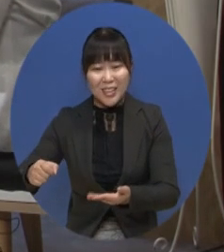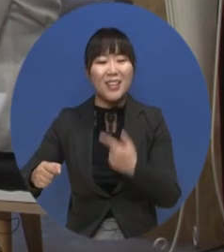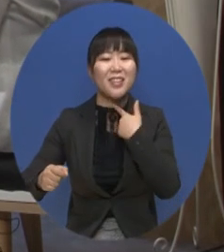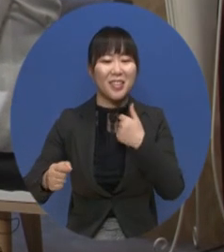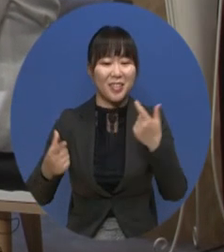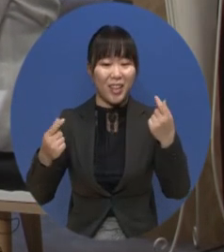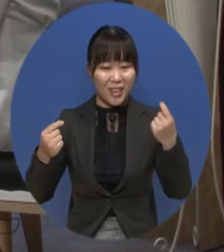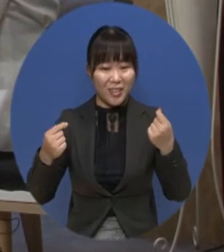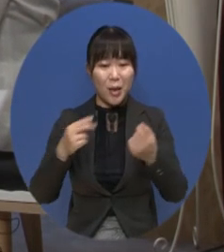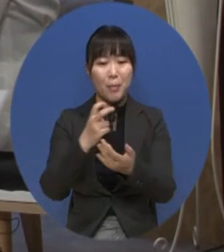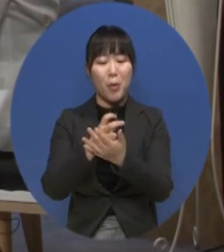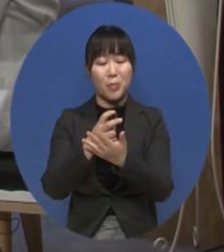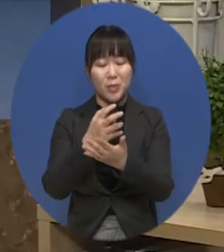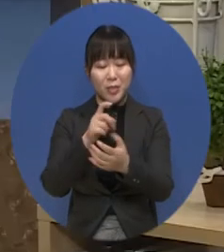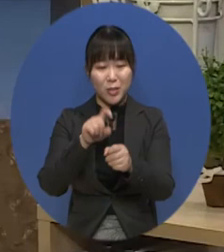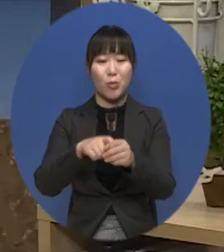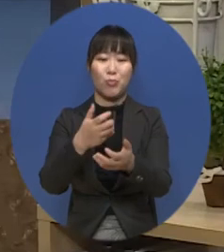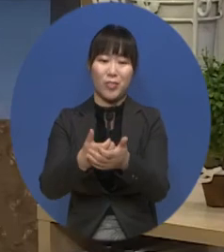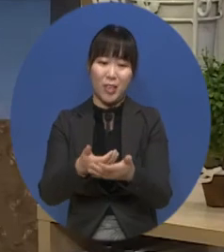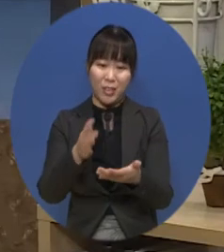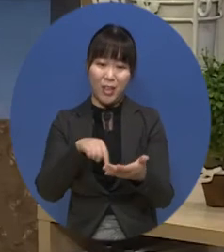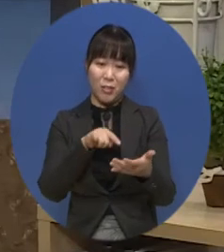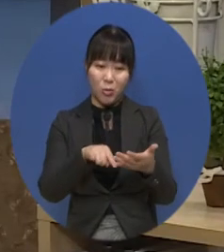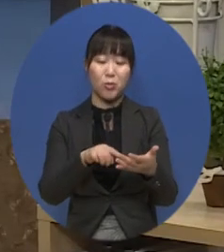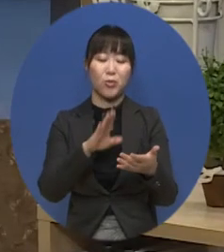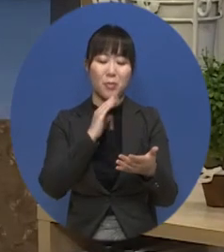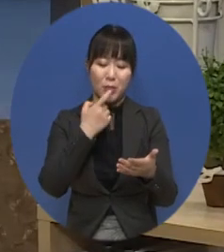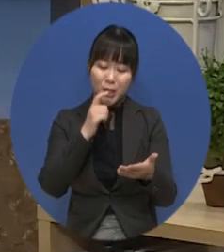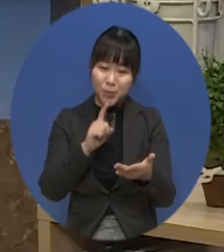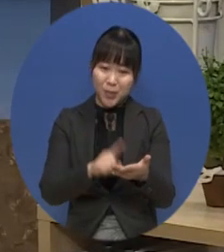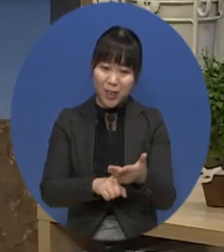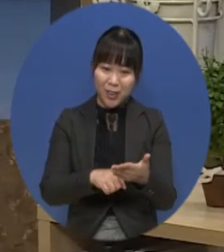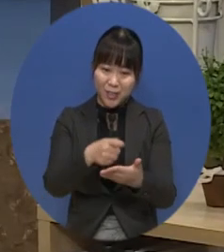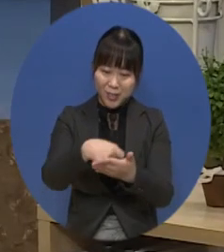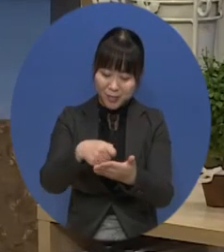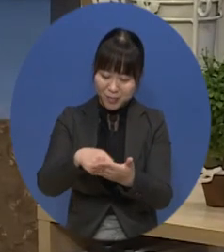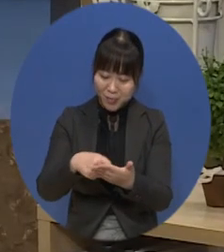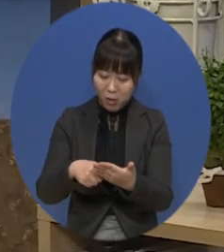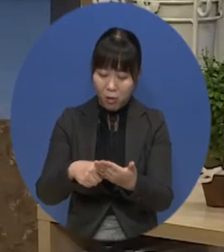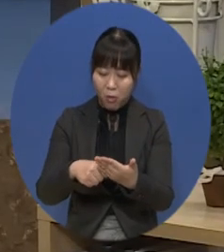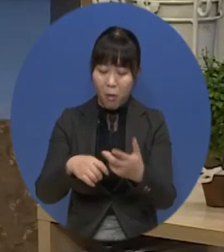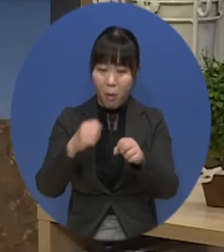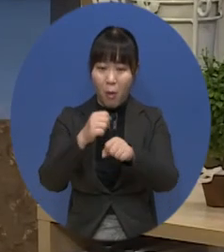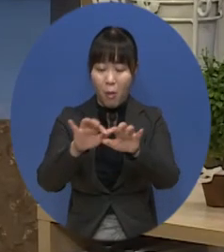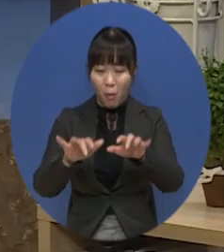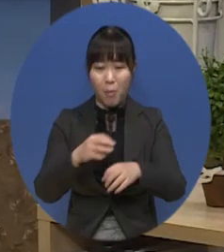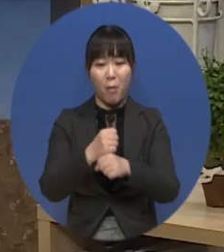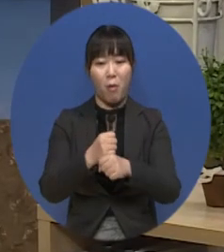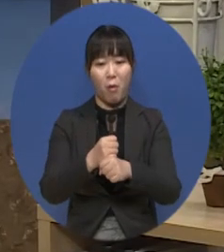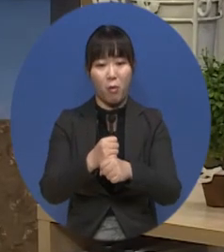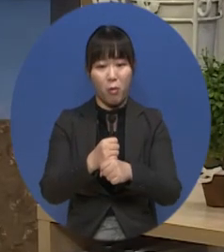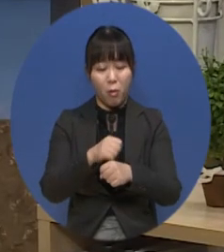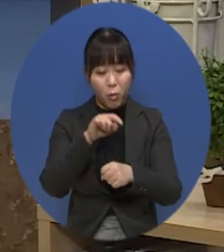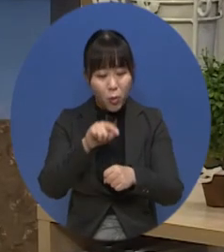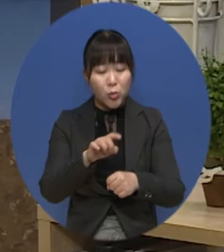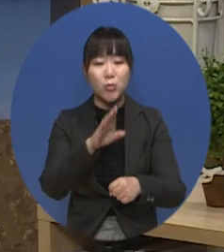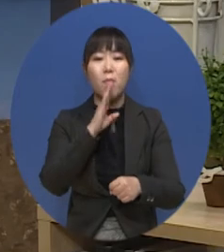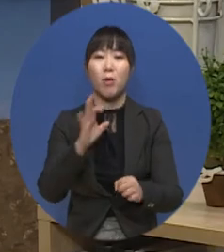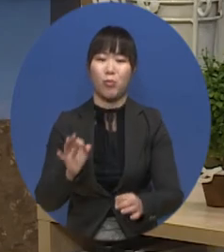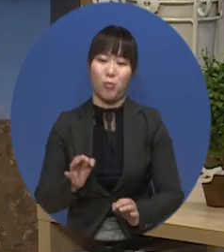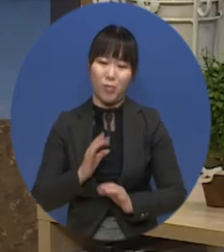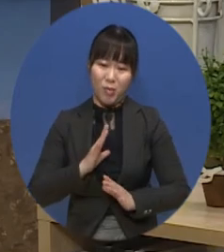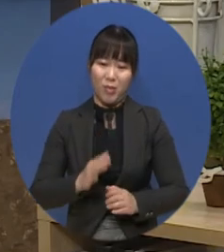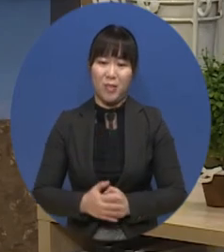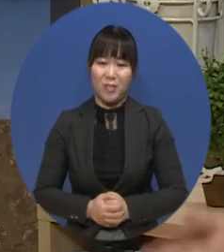약간 네. 그런 법적 문서인데 네. 그런 법적 문서조차도 쉽게 그쵸. 풀어서 만들 수 있다는 것도 그쵸. 저는